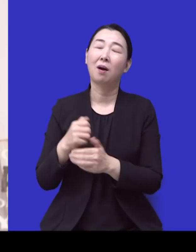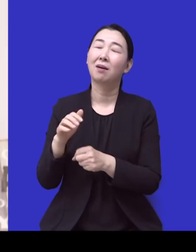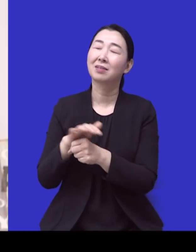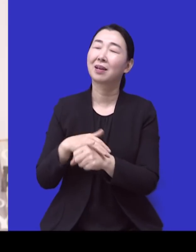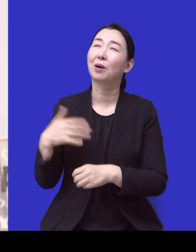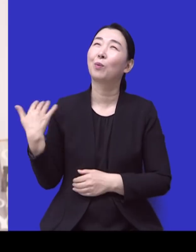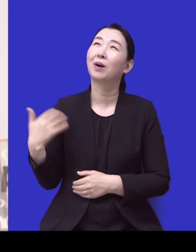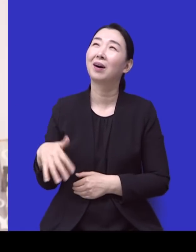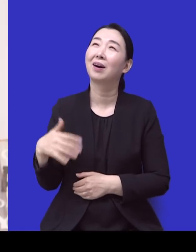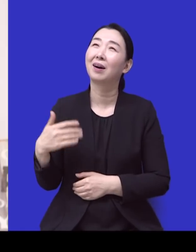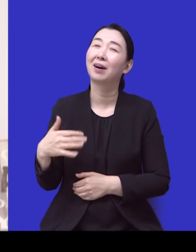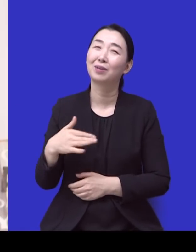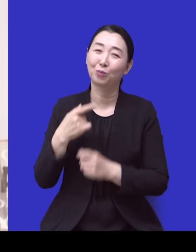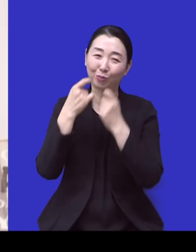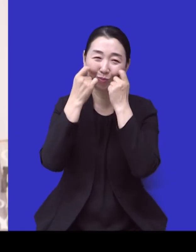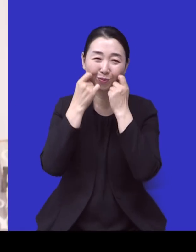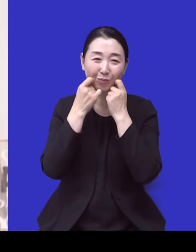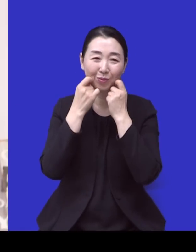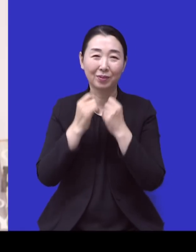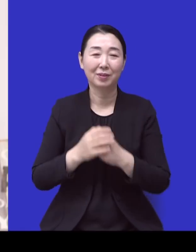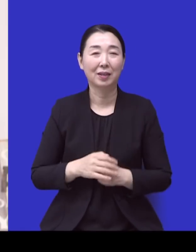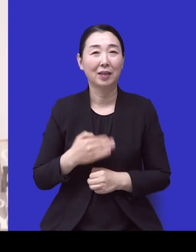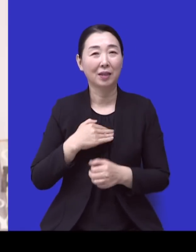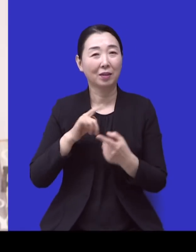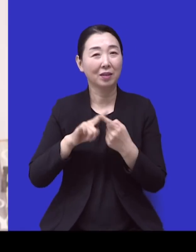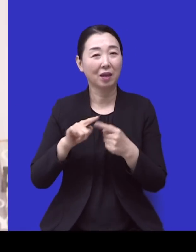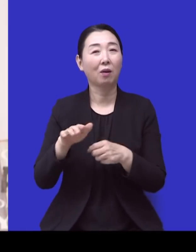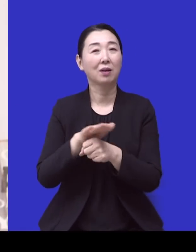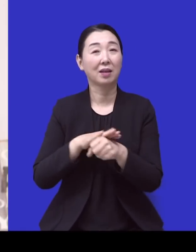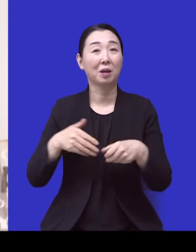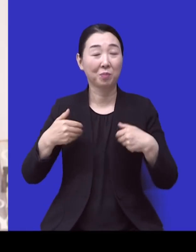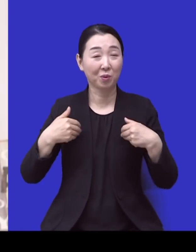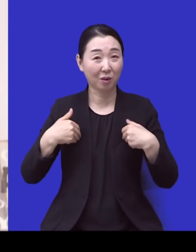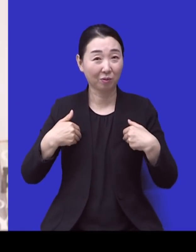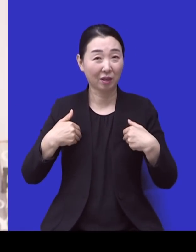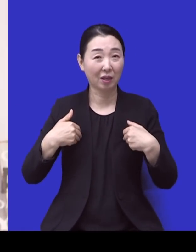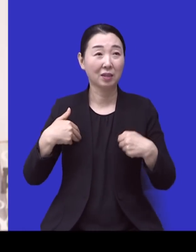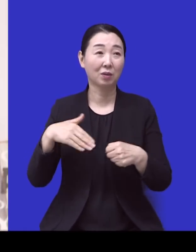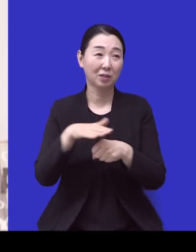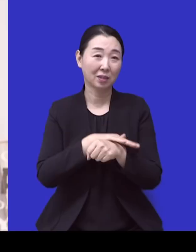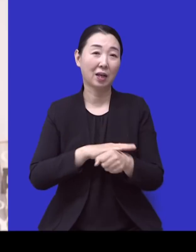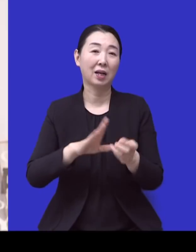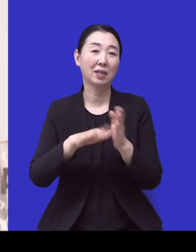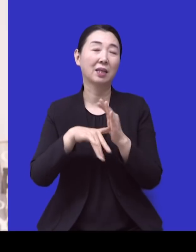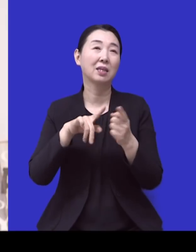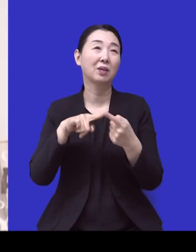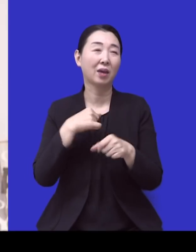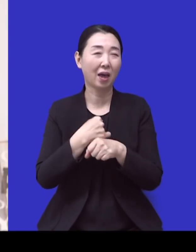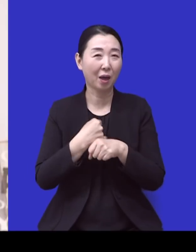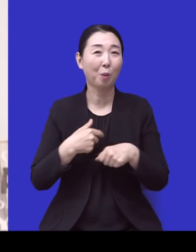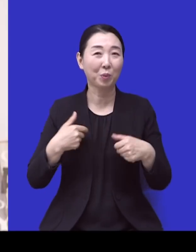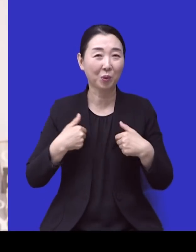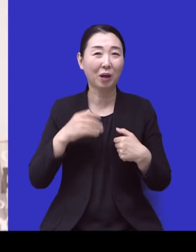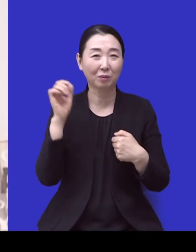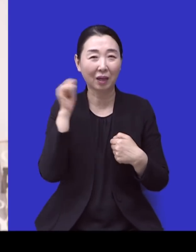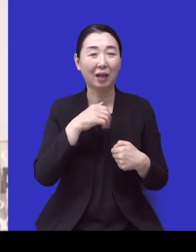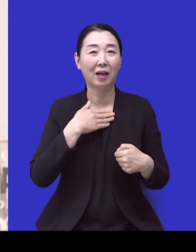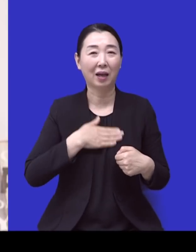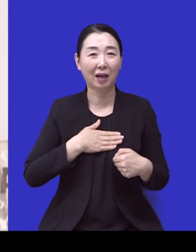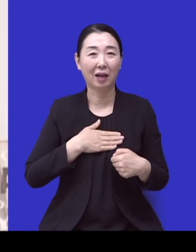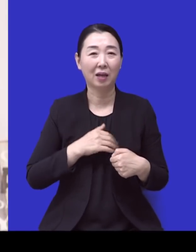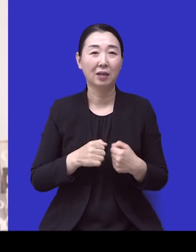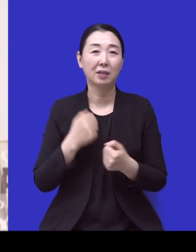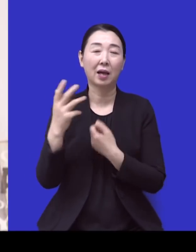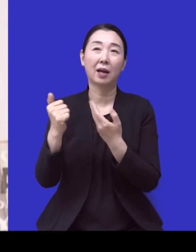사랑에 감탄하면서 막 울고 아 나도 이렇게 사랑해야겠구나. 나도 사랑을 할 때는 이렇게 하는 거구나. 네. 그때 많이